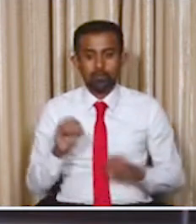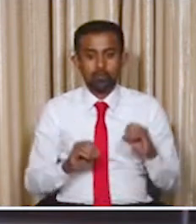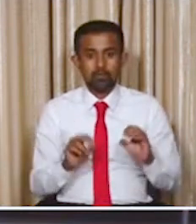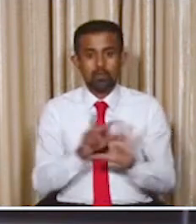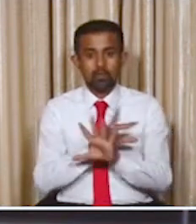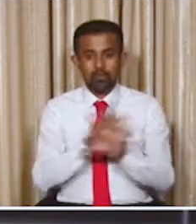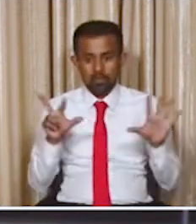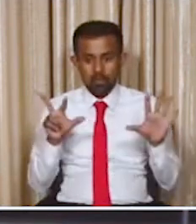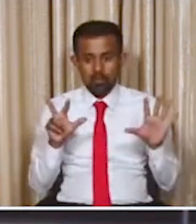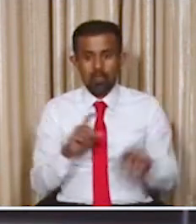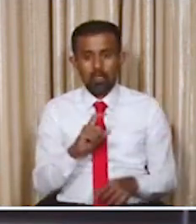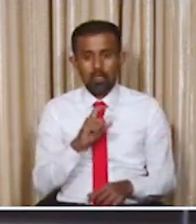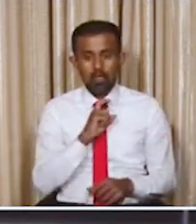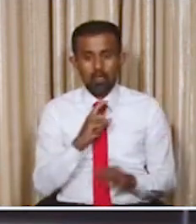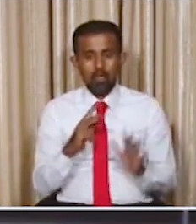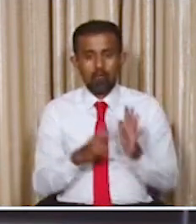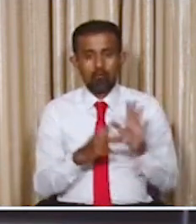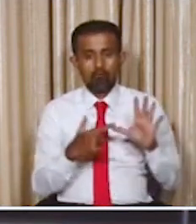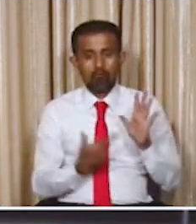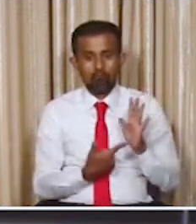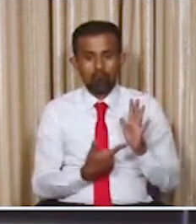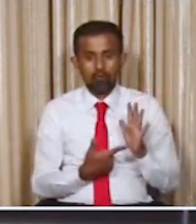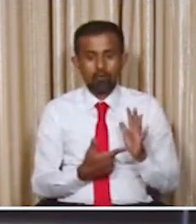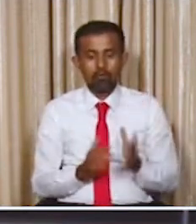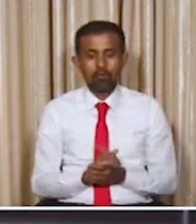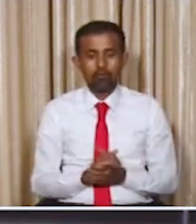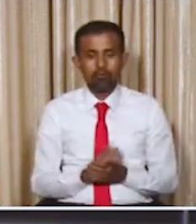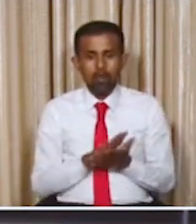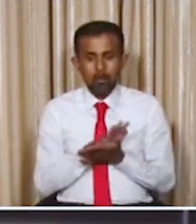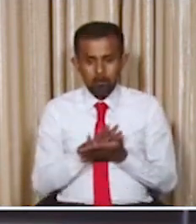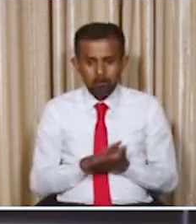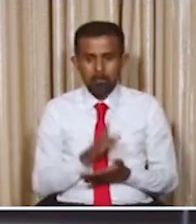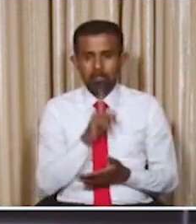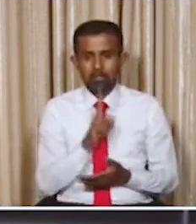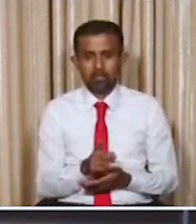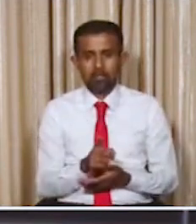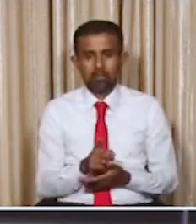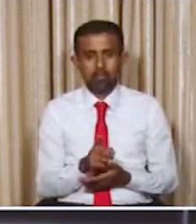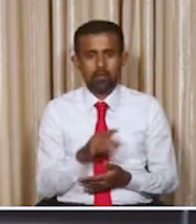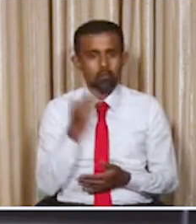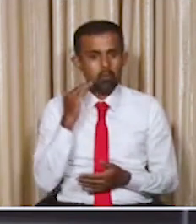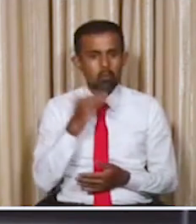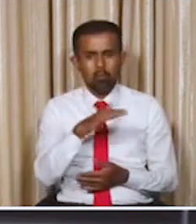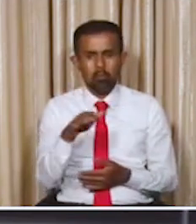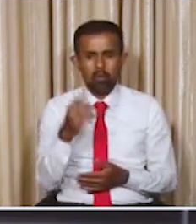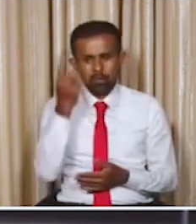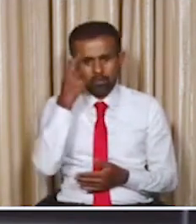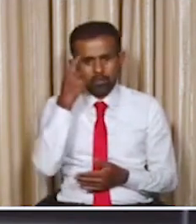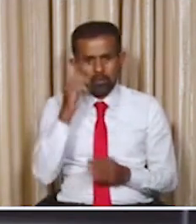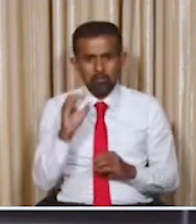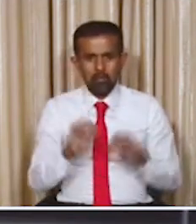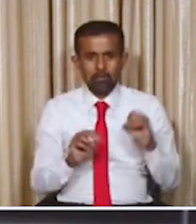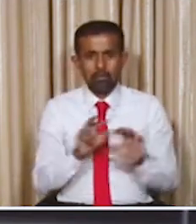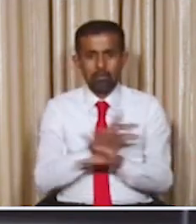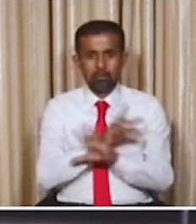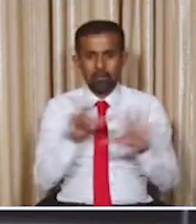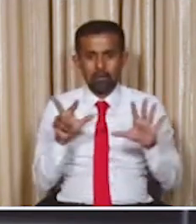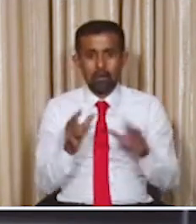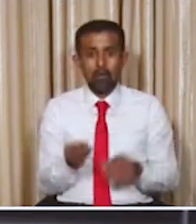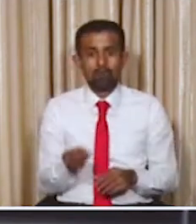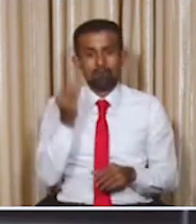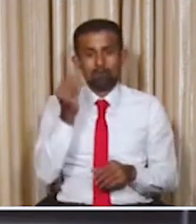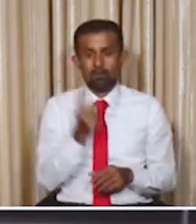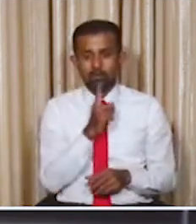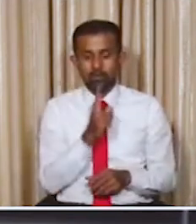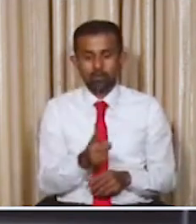118ක් කියාගෙන කෑ ගහන VAT එකේ 118ක්. මේක පැහැදිලි කළ යුතුයි ගොඩක් මිනිස්සු පාරේ හිටාගෙන ඉන්නේ අපි 118කින් ටැක්ස් එක වැඩි කරා